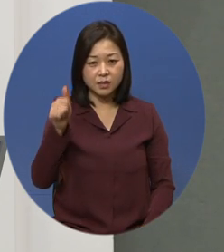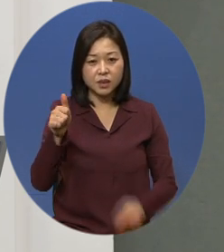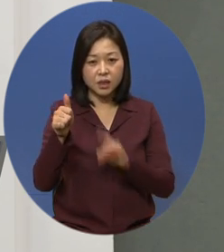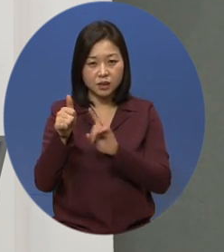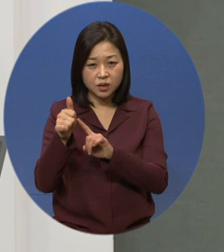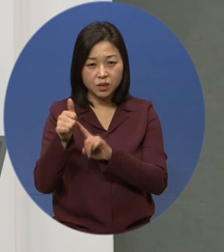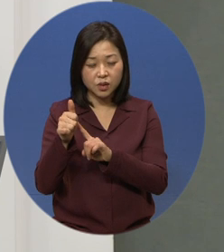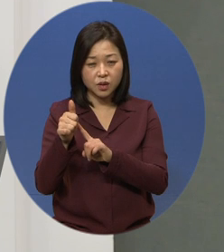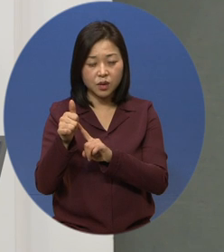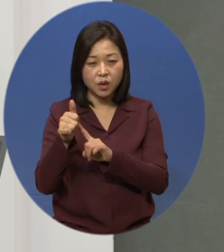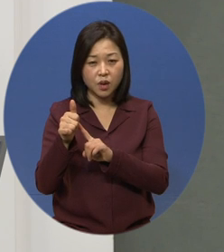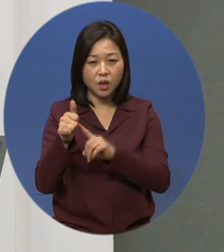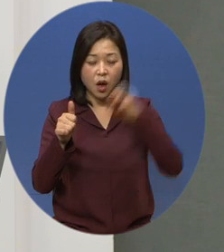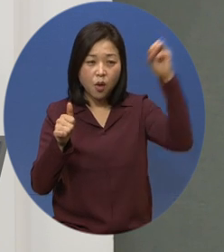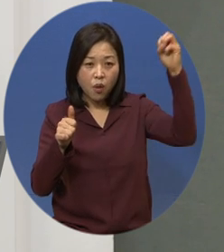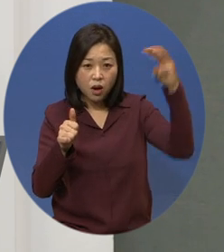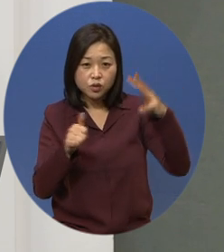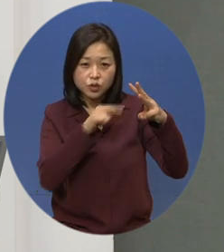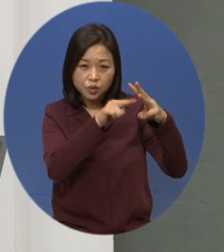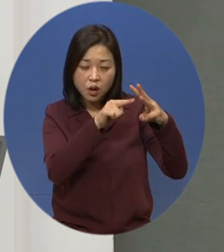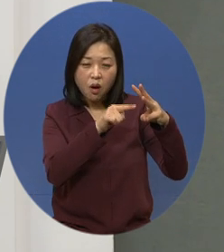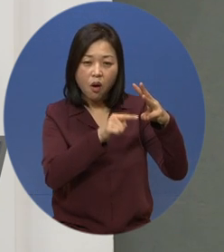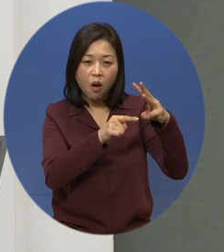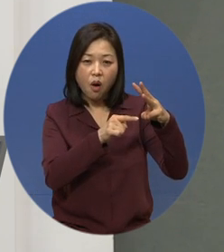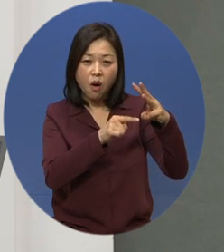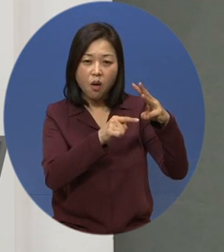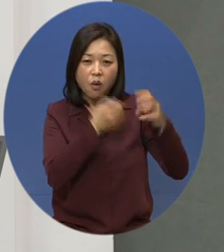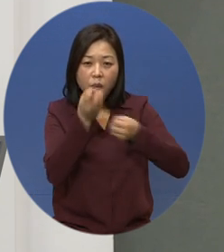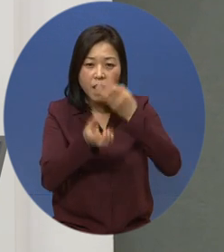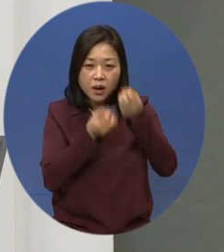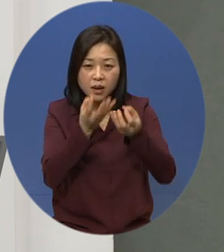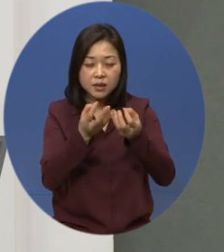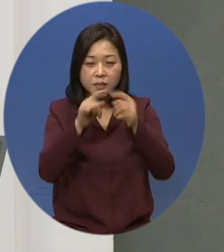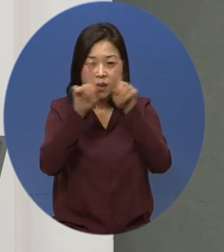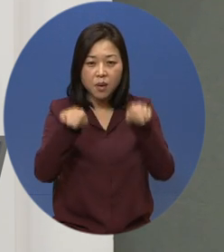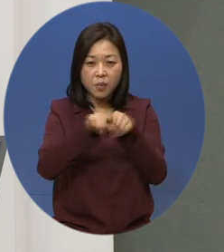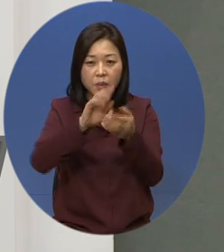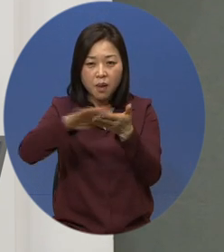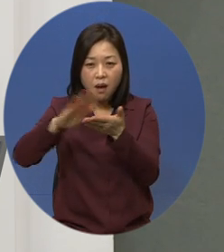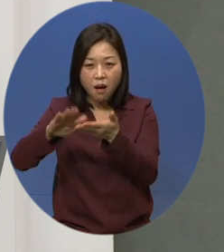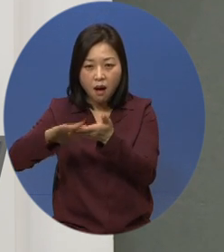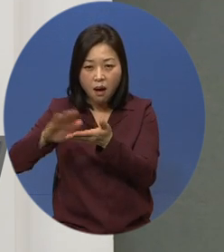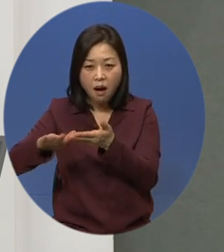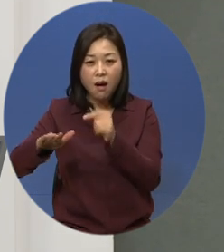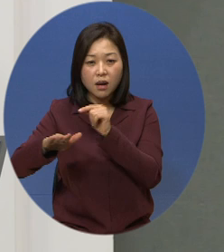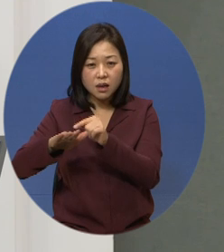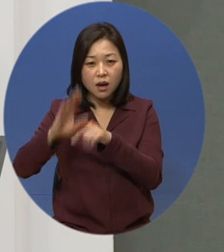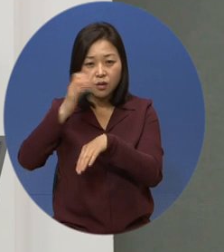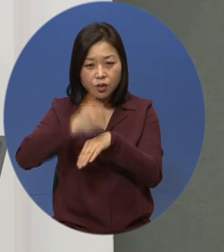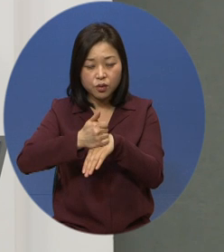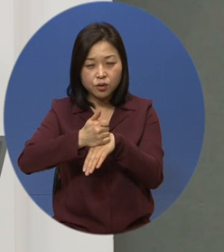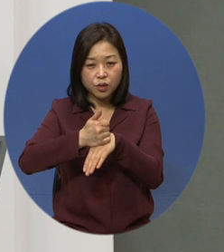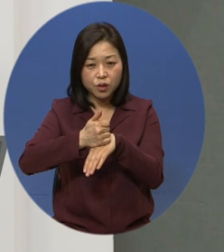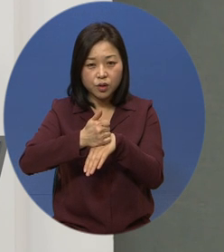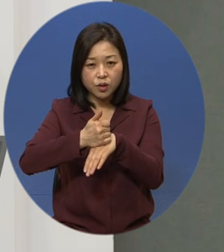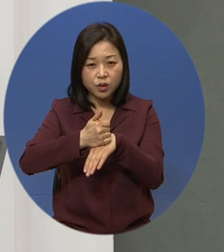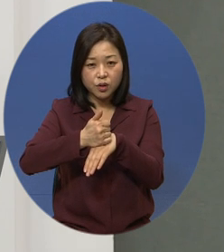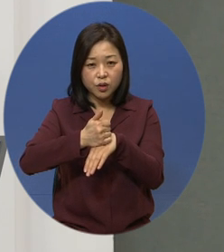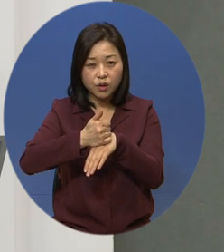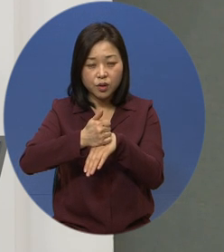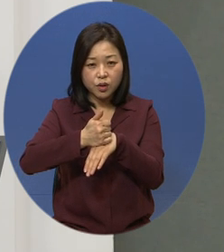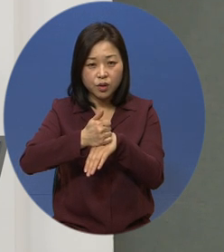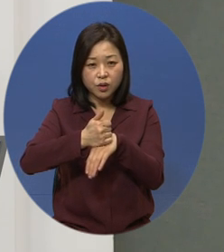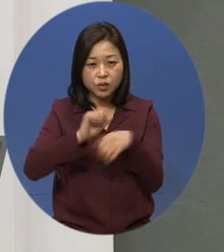광주 항쟁을 고발하는 유인물을 만들어서 뿌리다 가 결 군 죽음을 당한 간이 했는데